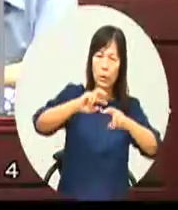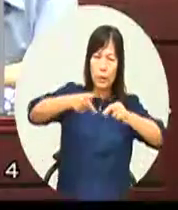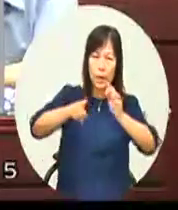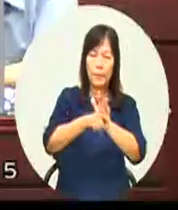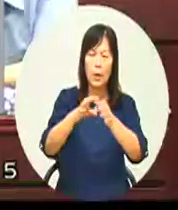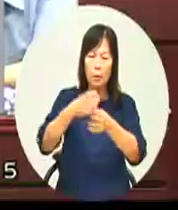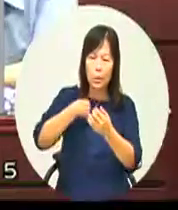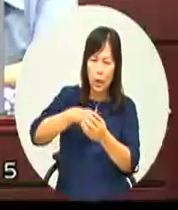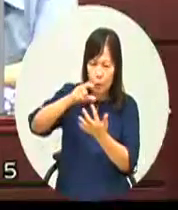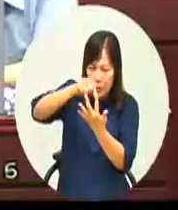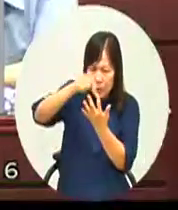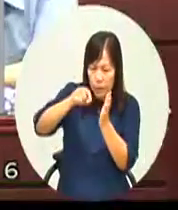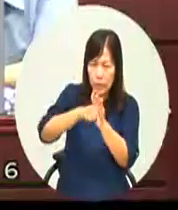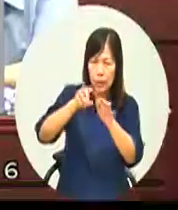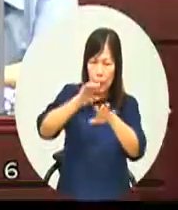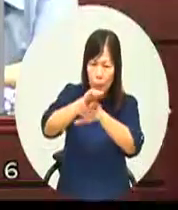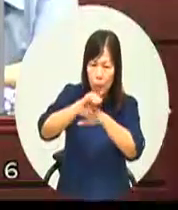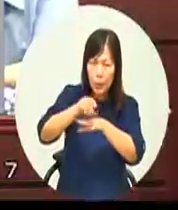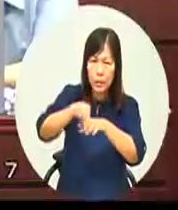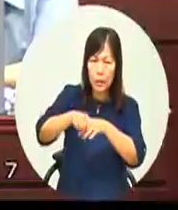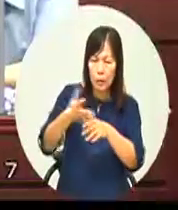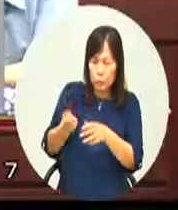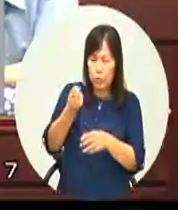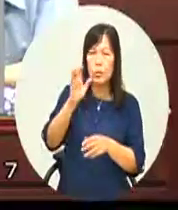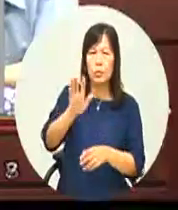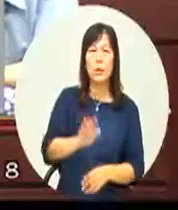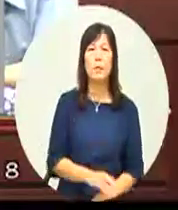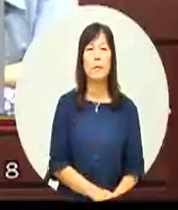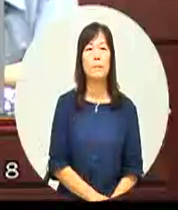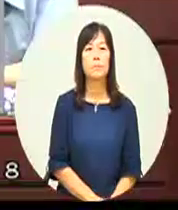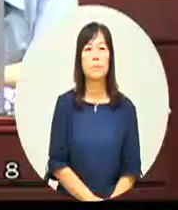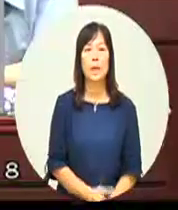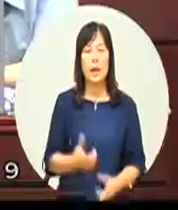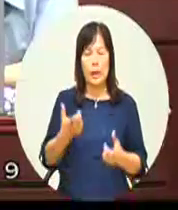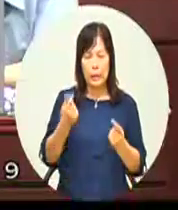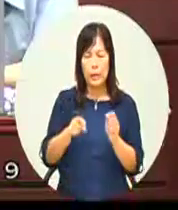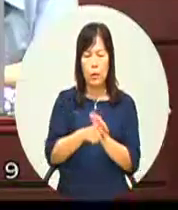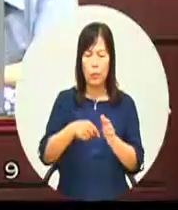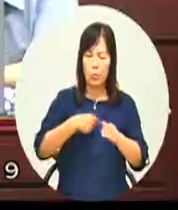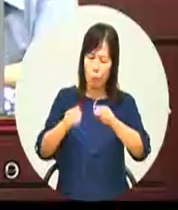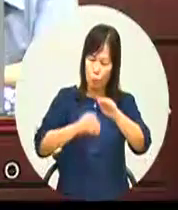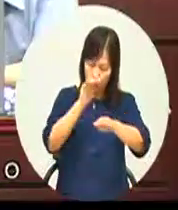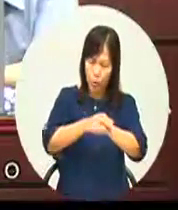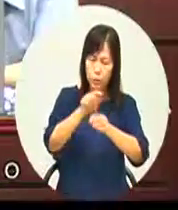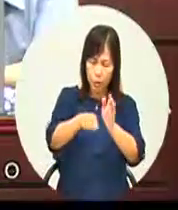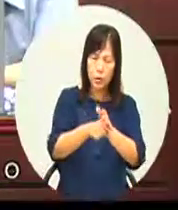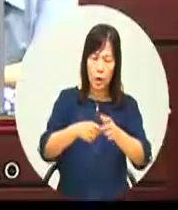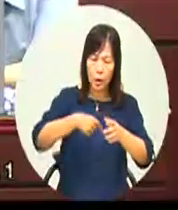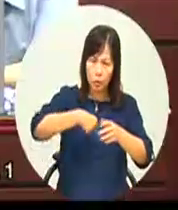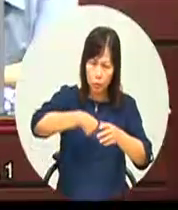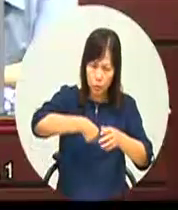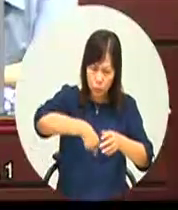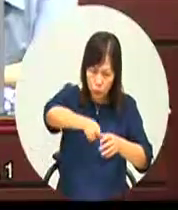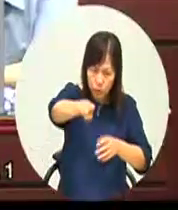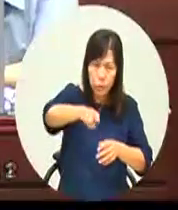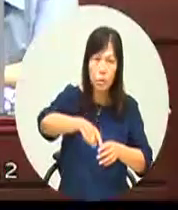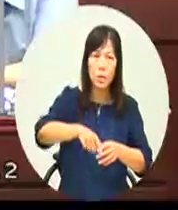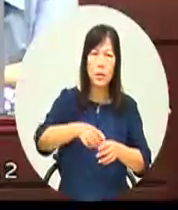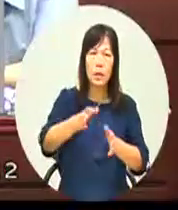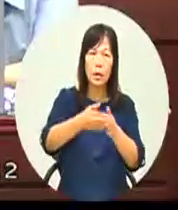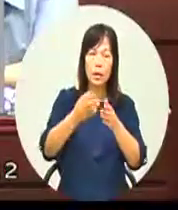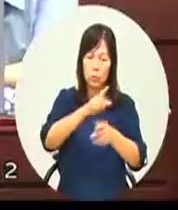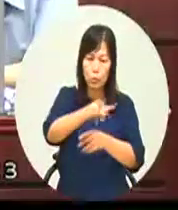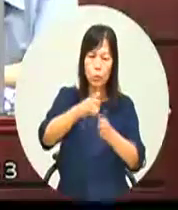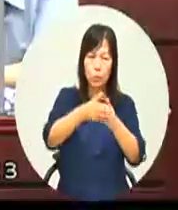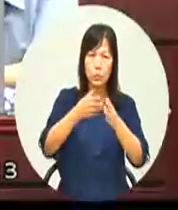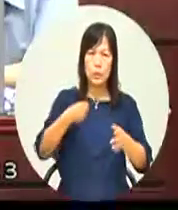选择上面的选择权，赶快可以完成那一个交通旅次的目的。但是过去我